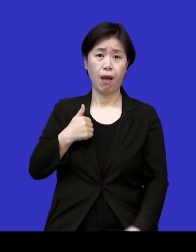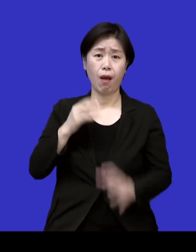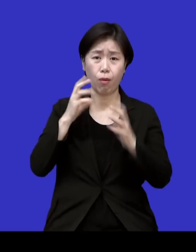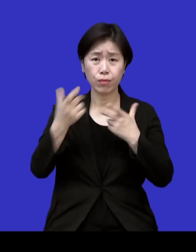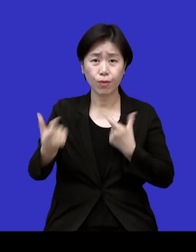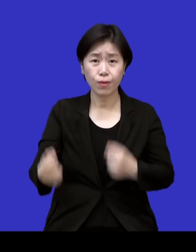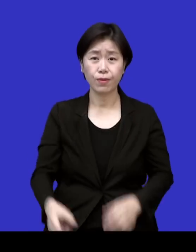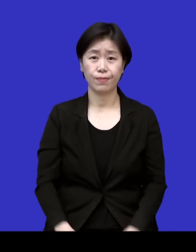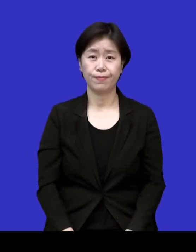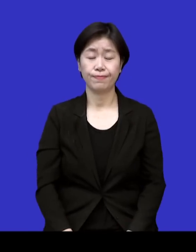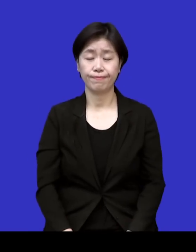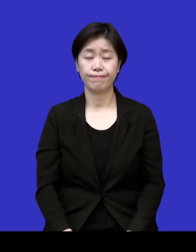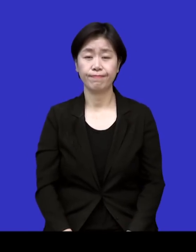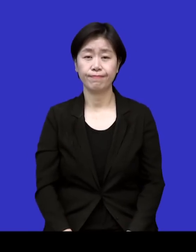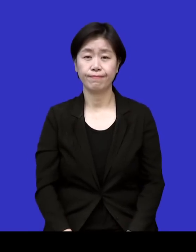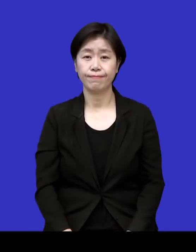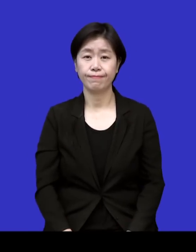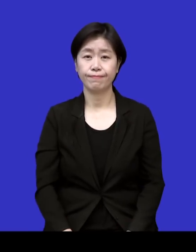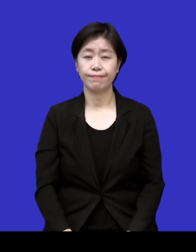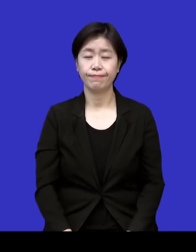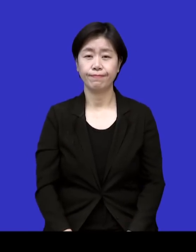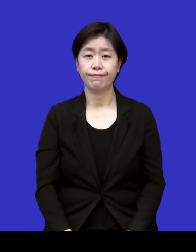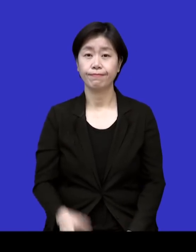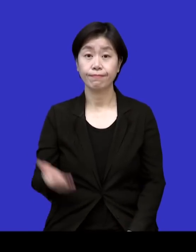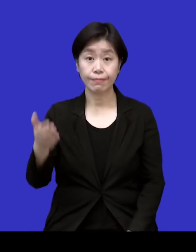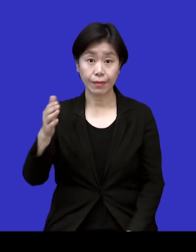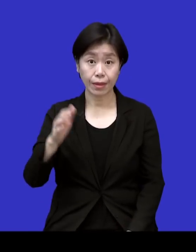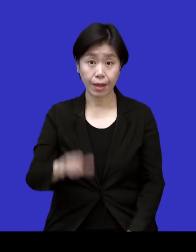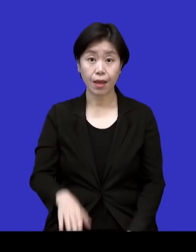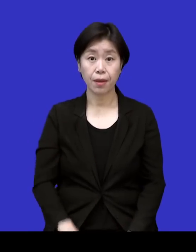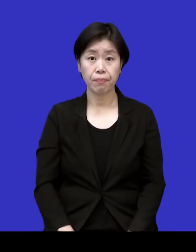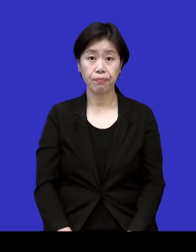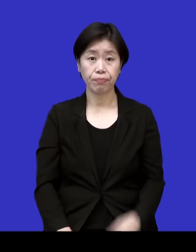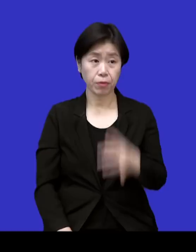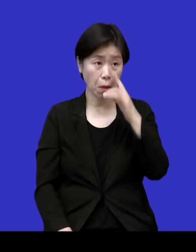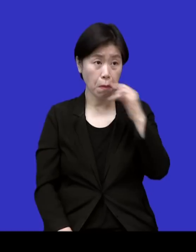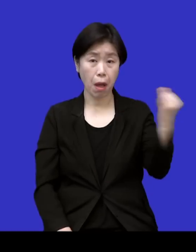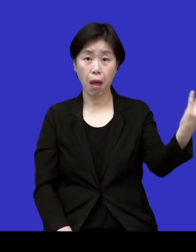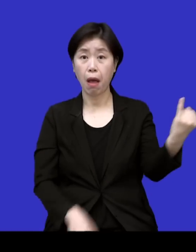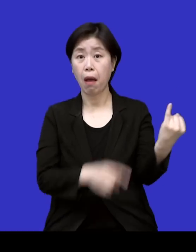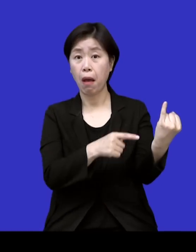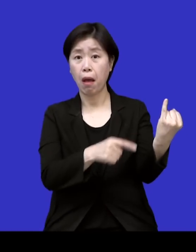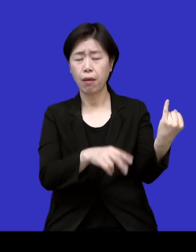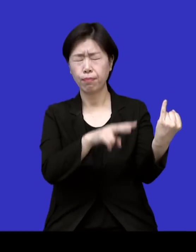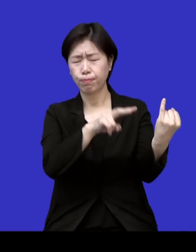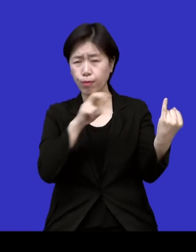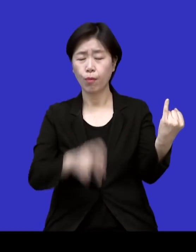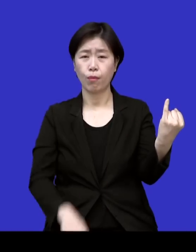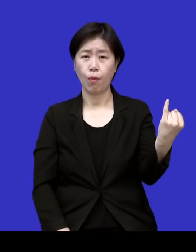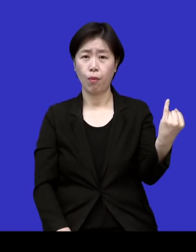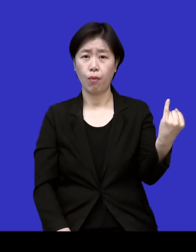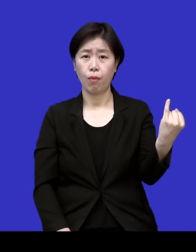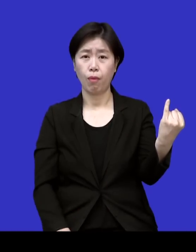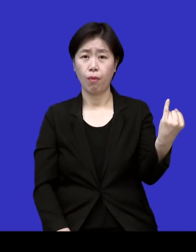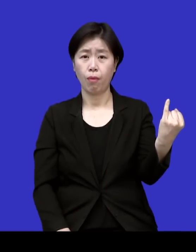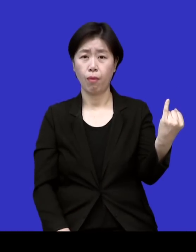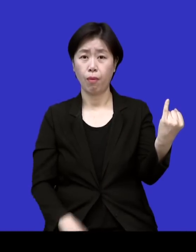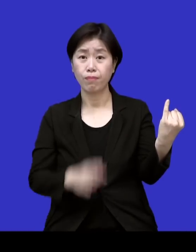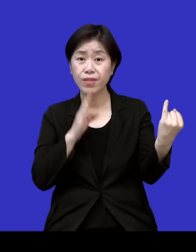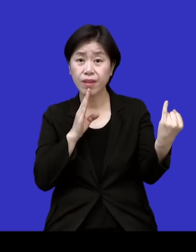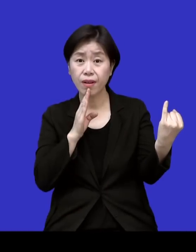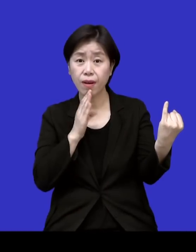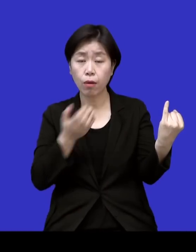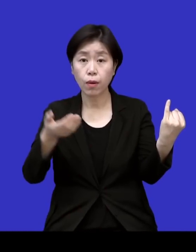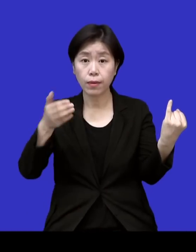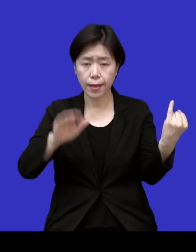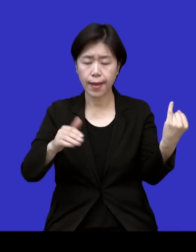네. 근데 이제 엄마가 되게 밉고 원망스러운데 또 학교 갔다 오면 또 그래도 엄마가 왔을까? 어디든